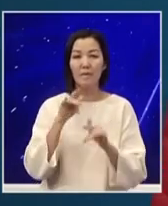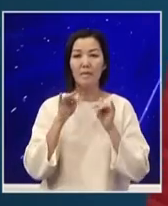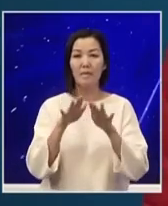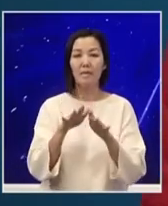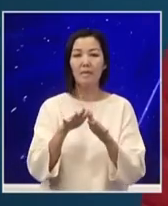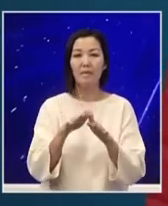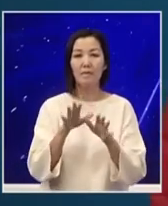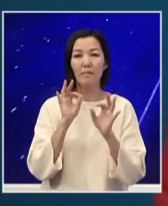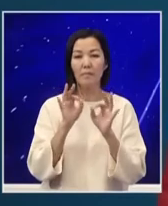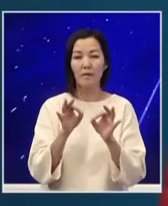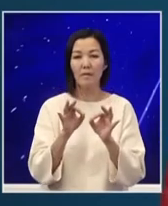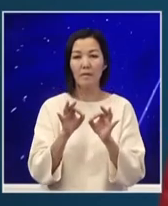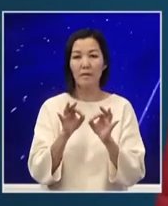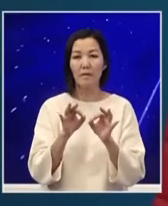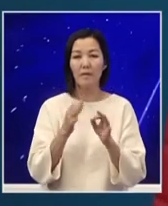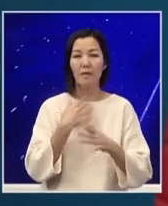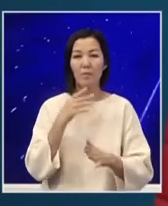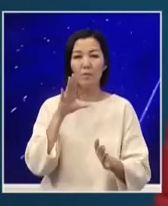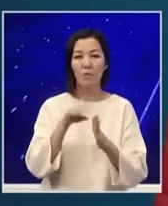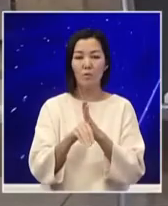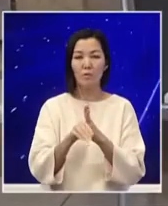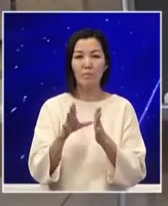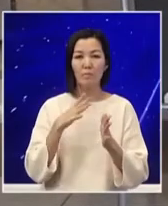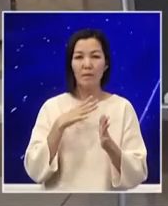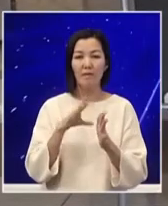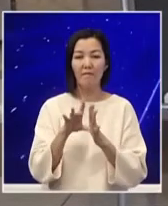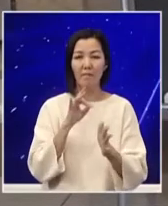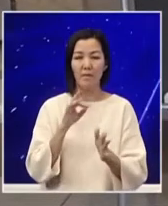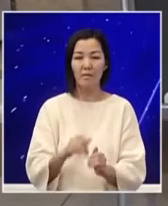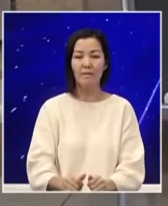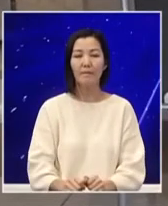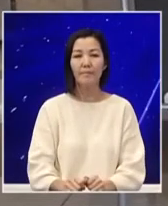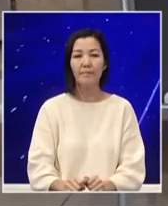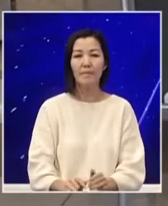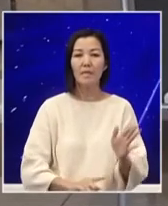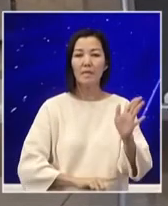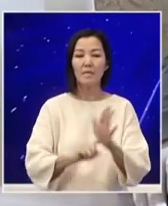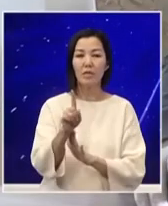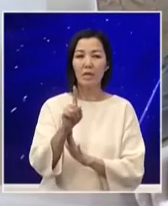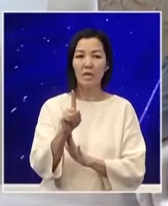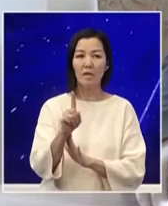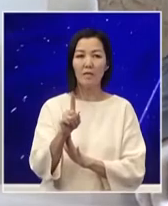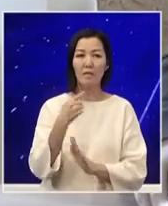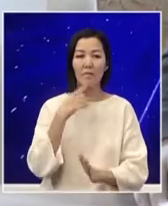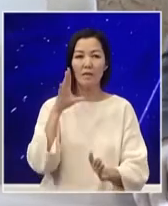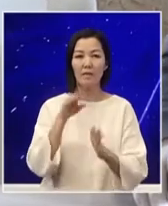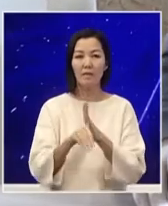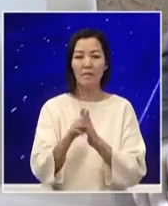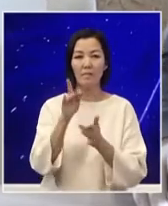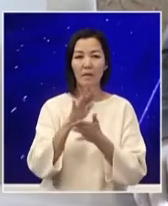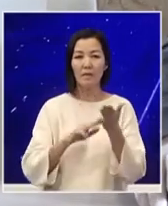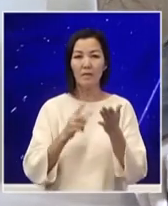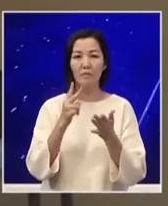участке прошел без проблем, и мой голос был принят. Вопреки изначально заявленным срокам, голосование в праймерис продлится